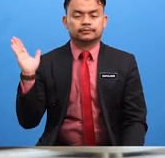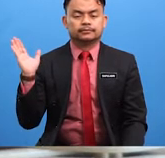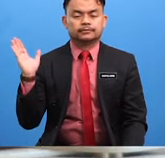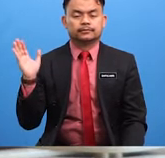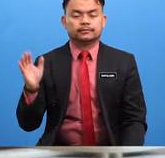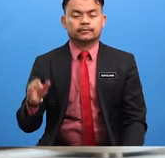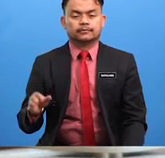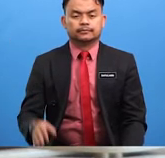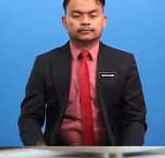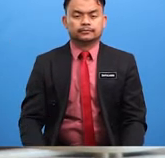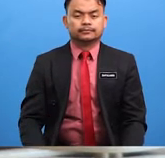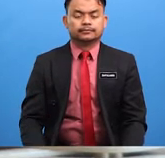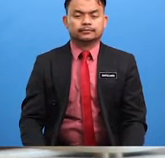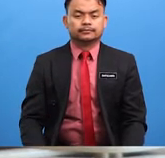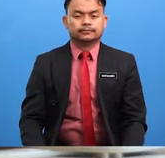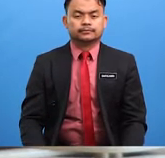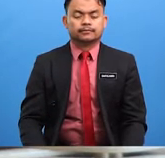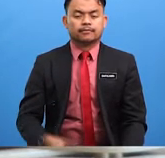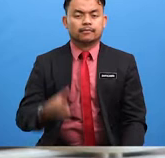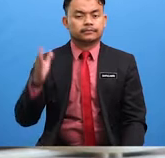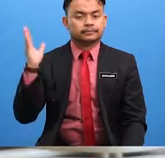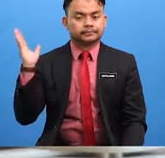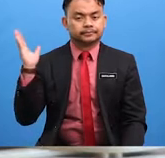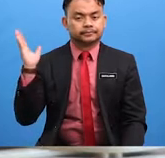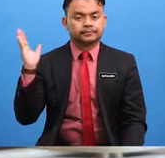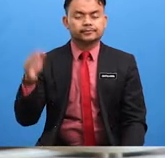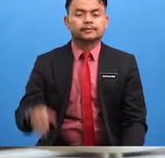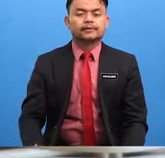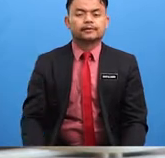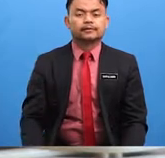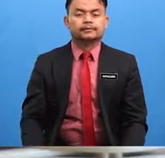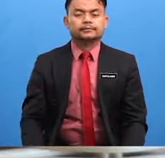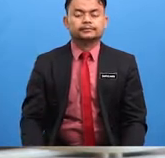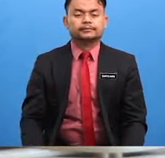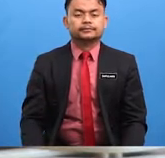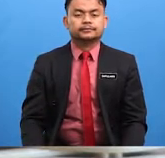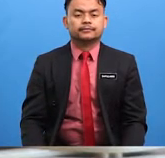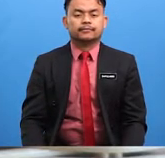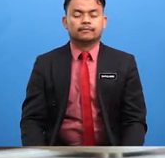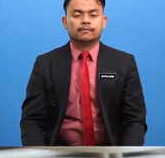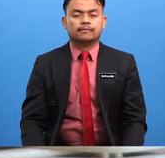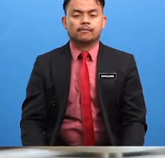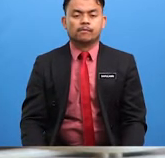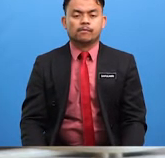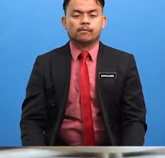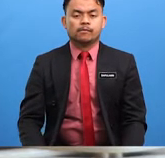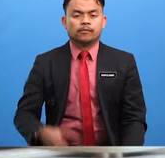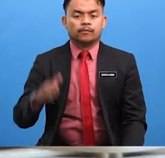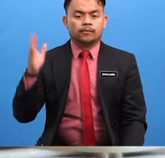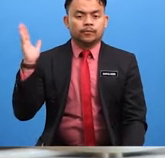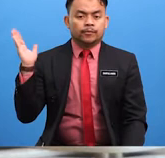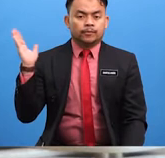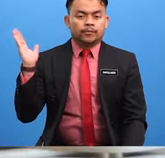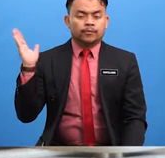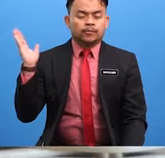anyaman, blowtorch untuk mengemaskan permukaan hasil anyaman, penukul dan paku kecil